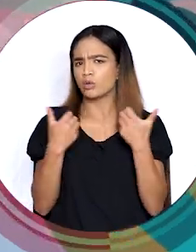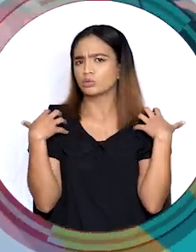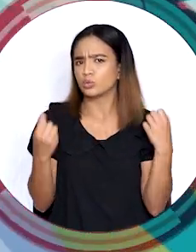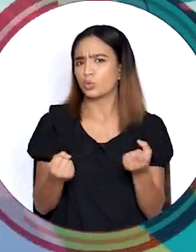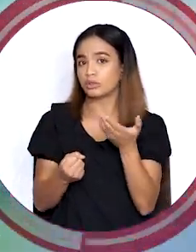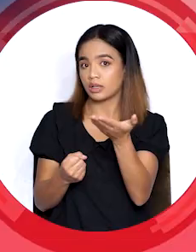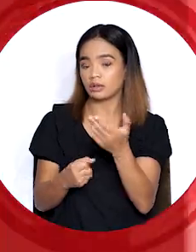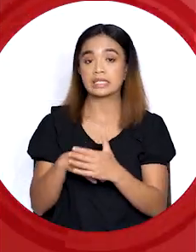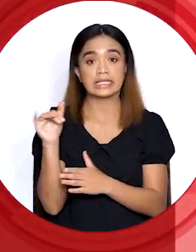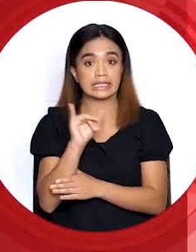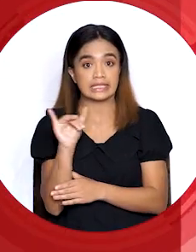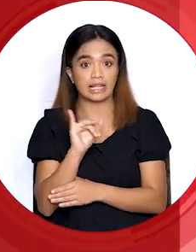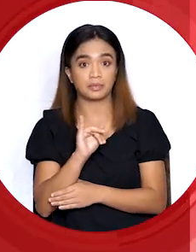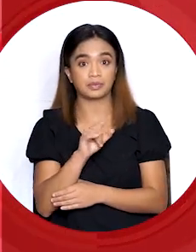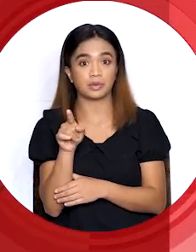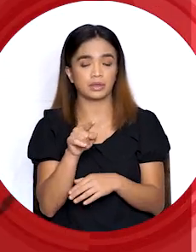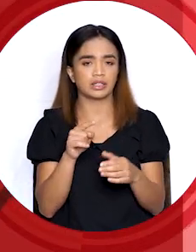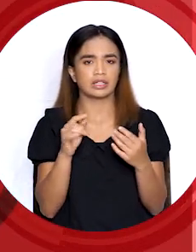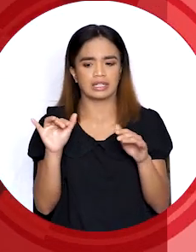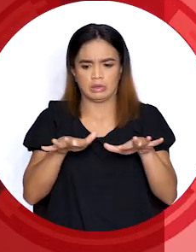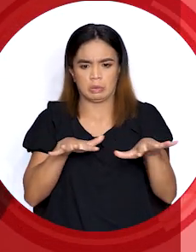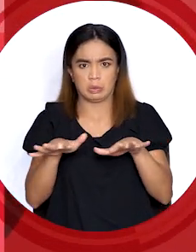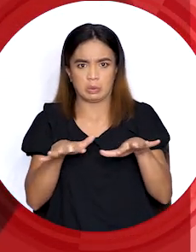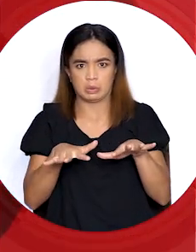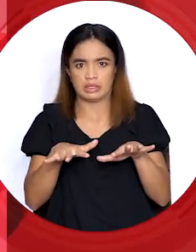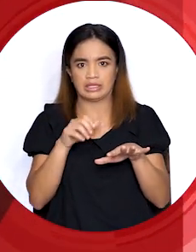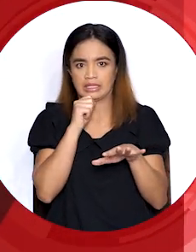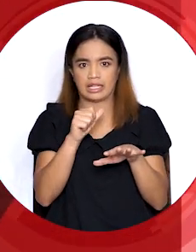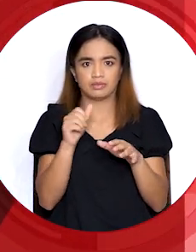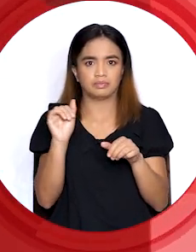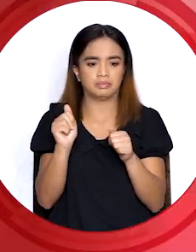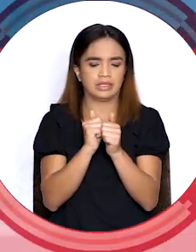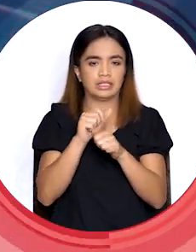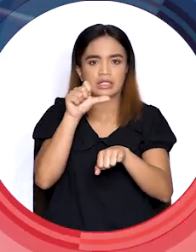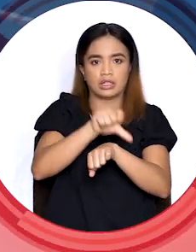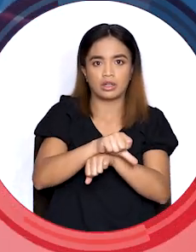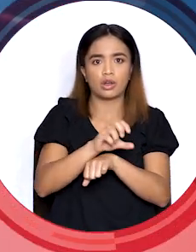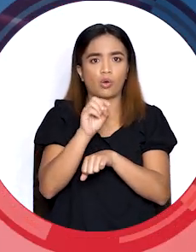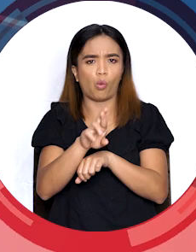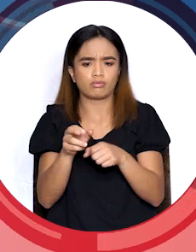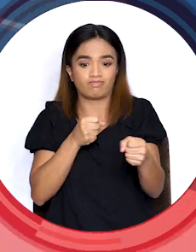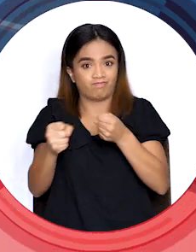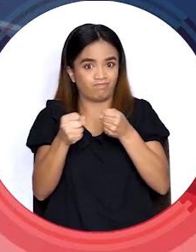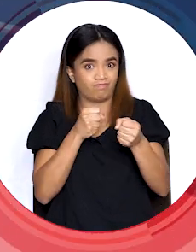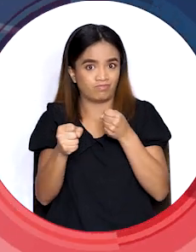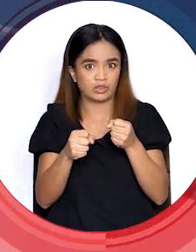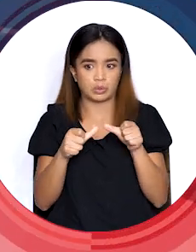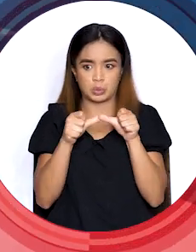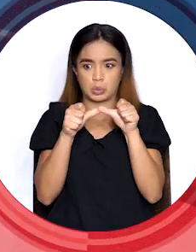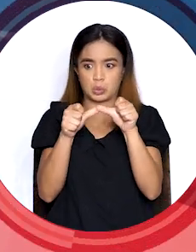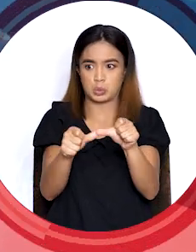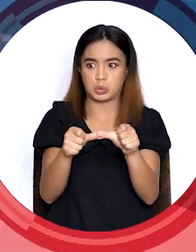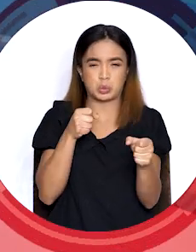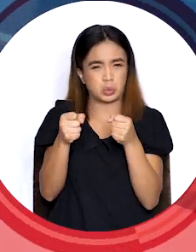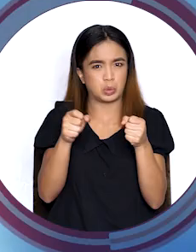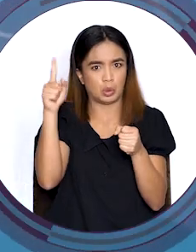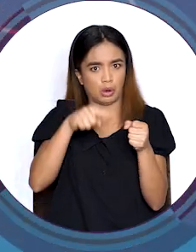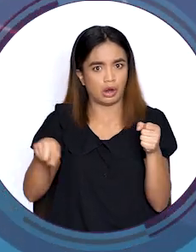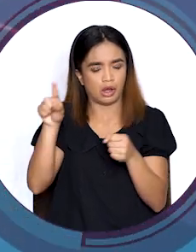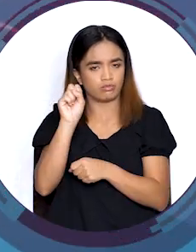Gaano ka katibay? Sintibay ng haliging di payayanig sa magnitude 6? Sintibay ng boksingerong umaabot ng round